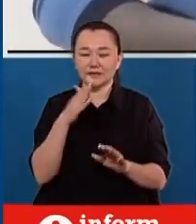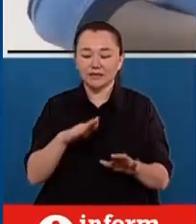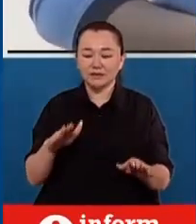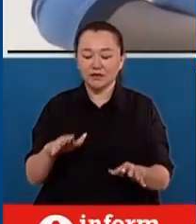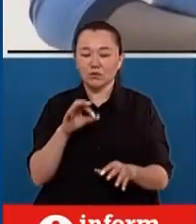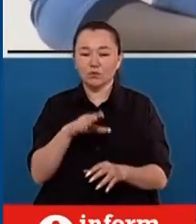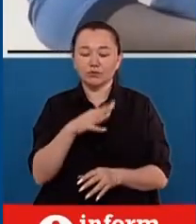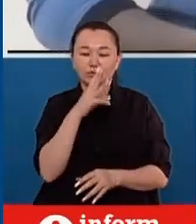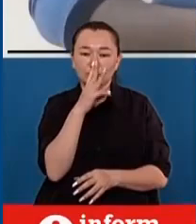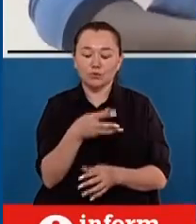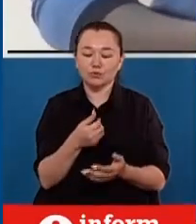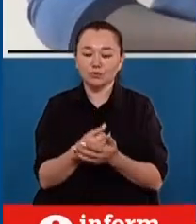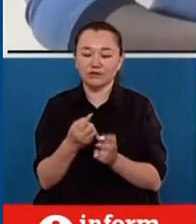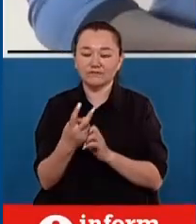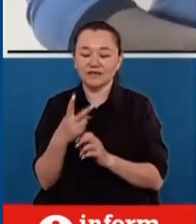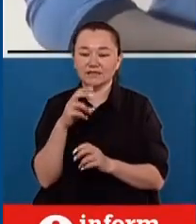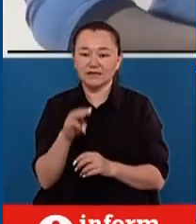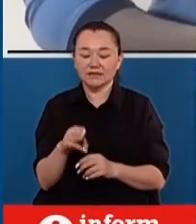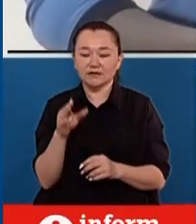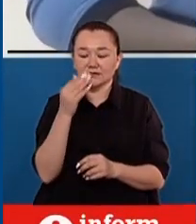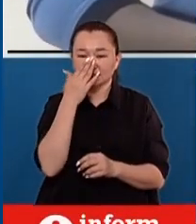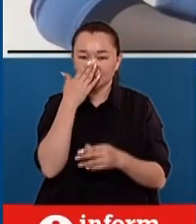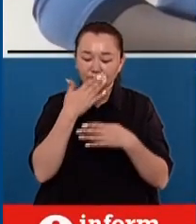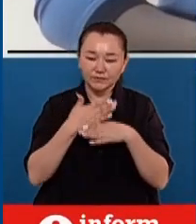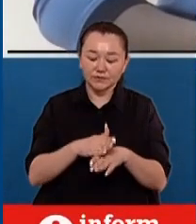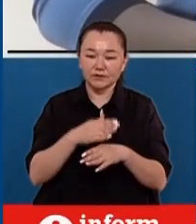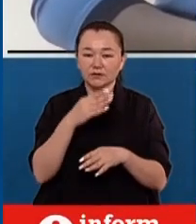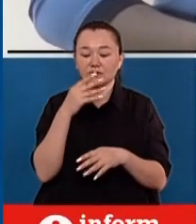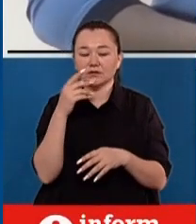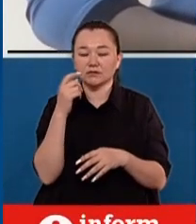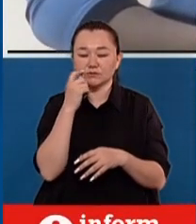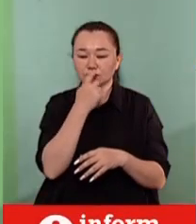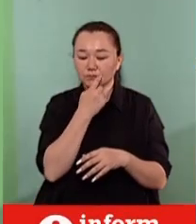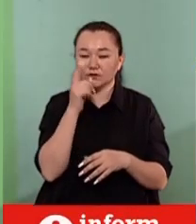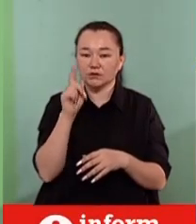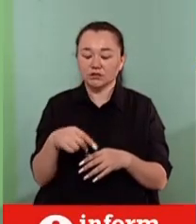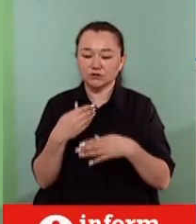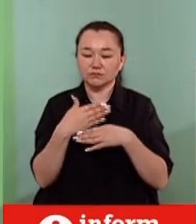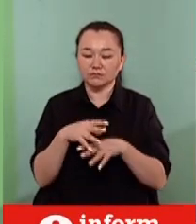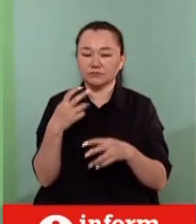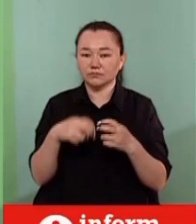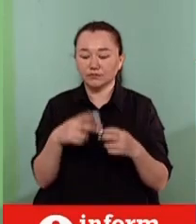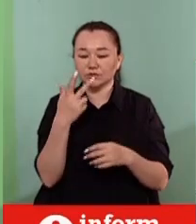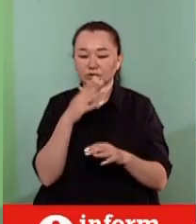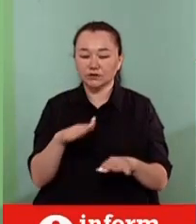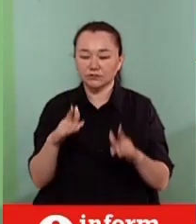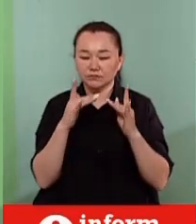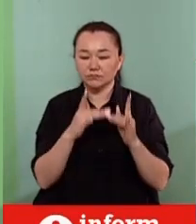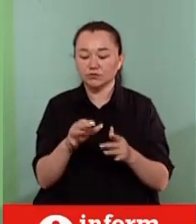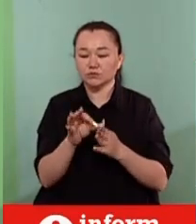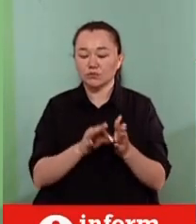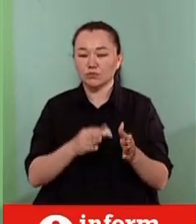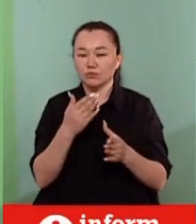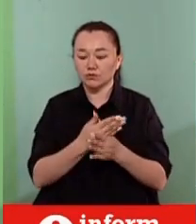от 3 до 12 лет. Они разбили носы и губы, некоторым даже выбило зубы. 3 детей было доставлено скорой помощью, и